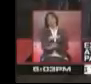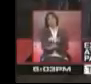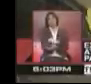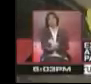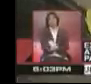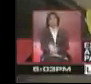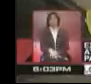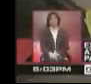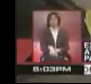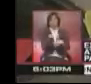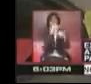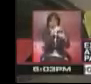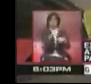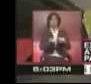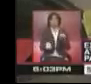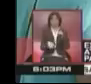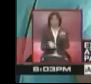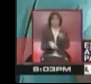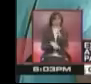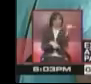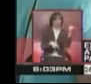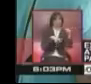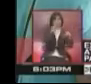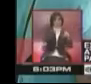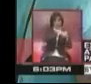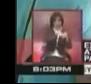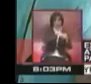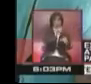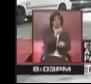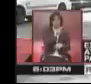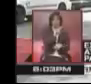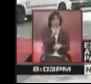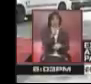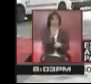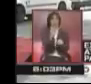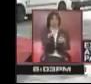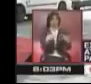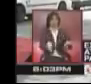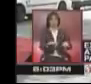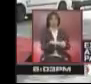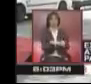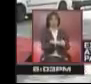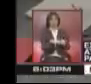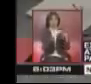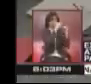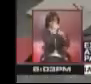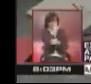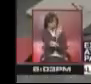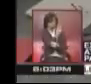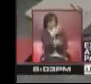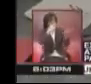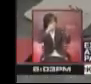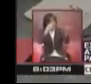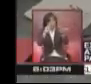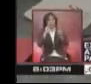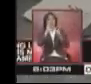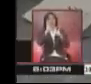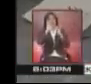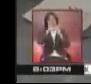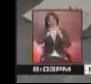scene. Hindi na dinamay ng gunman ang iba pang pasahero ng SUV ng mag-asawa. Matapos ito, tumakbo pala yung suspect at masimpleng sumakay sa